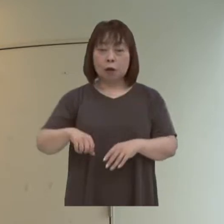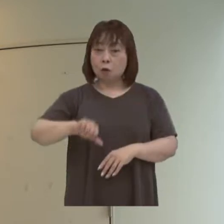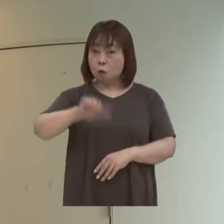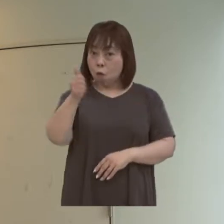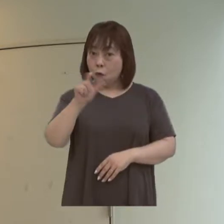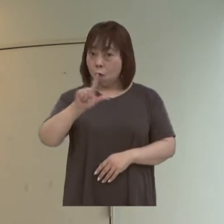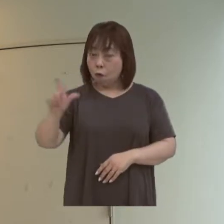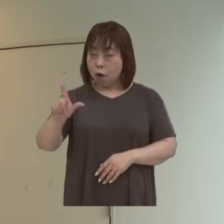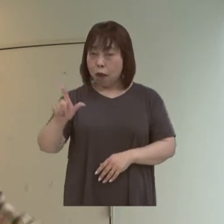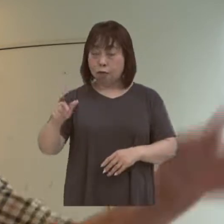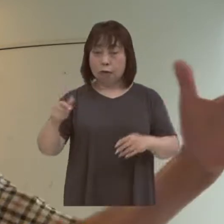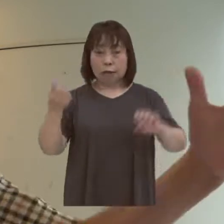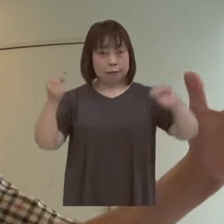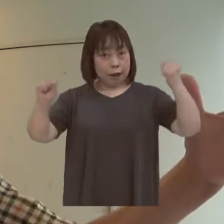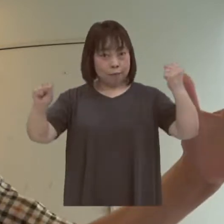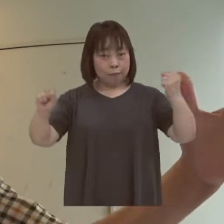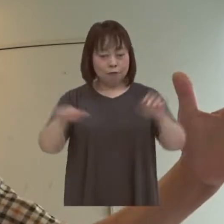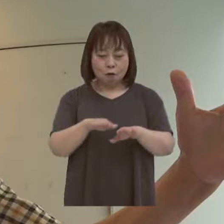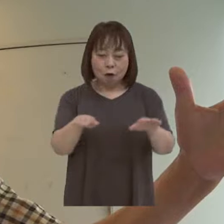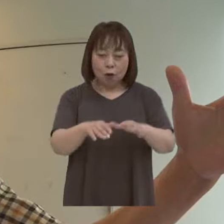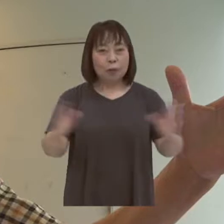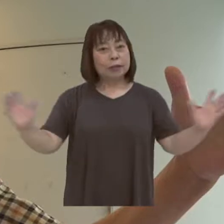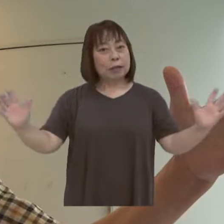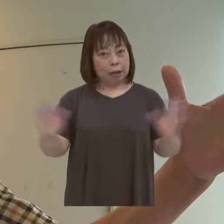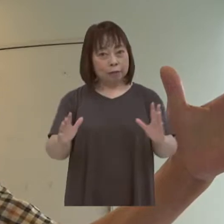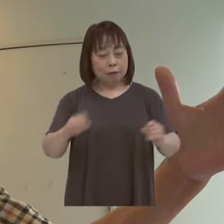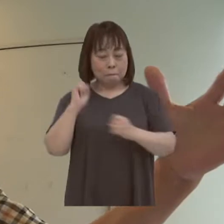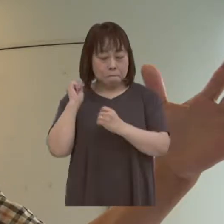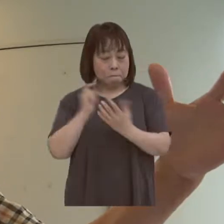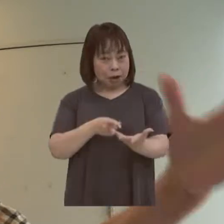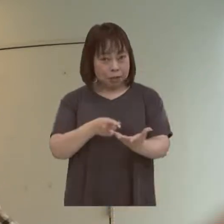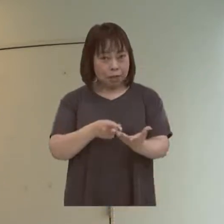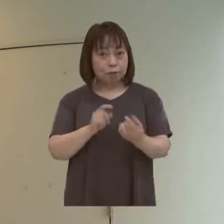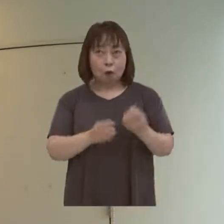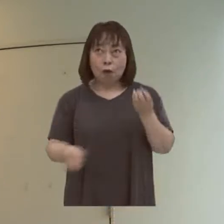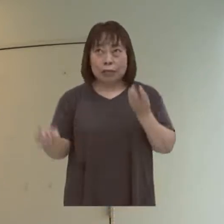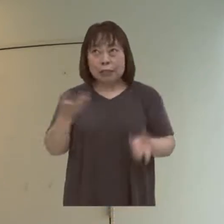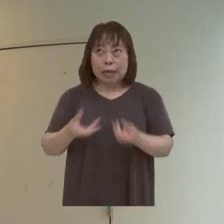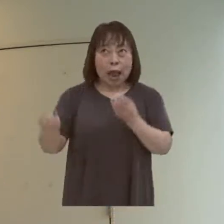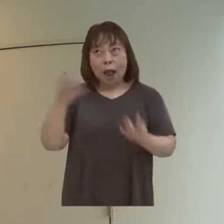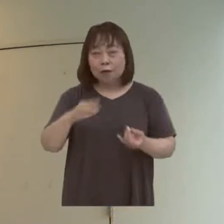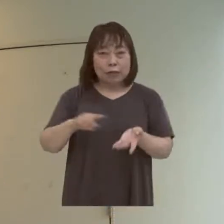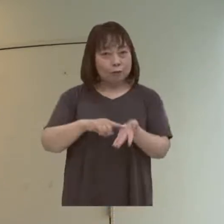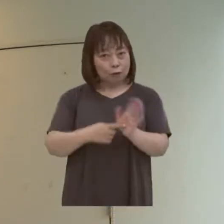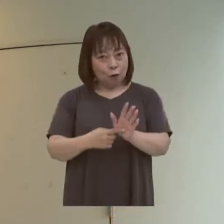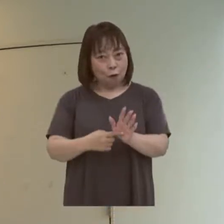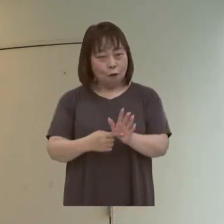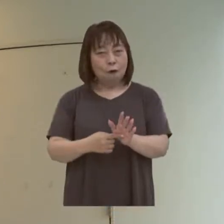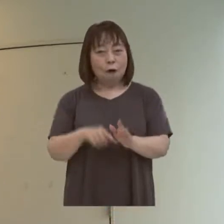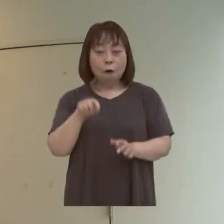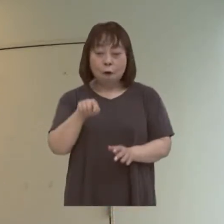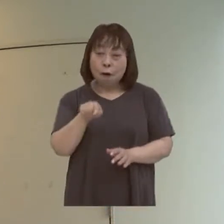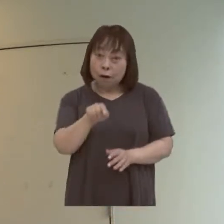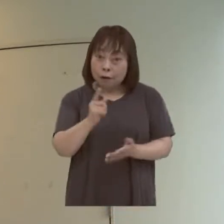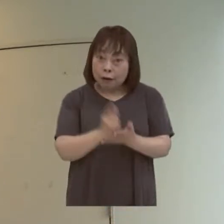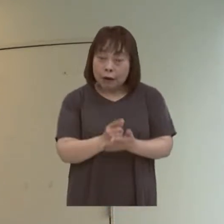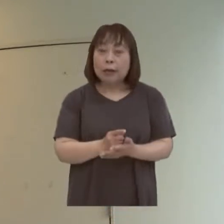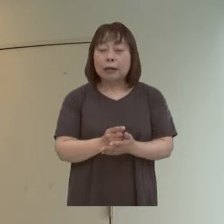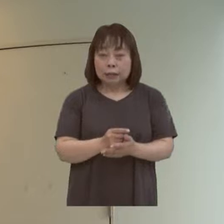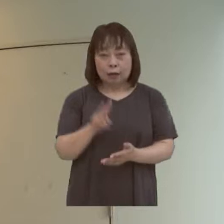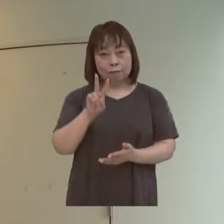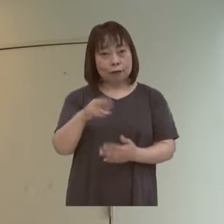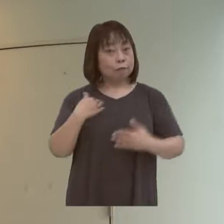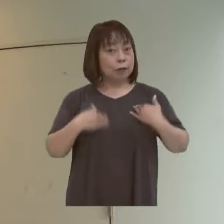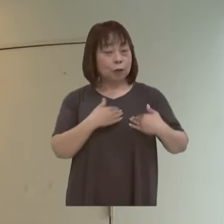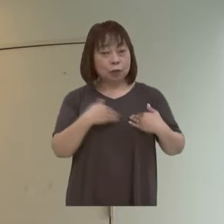インライブ、ちびっ子集まれマジック&ジャグリングショーです。一度で二度楽しいマジックとジャグ